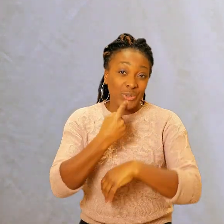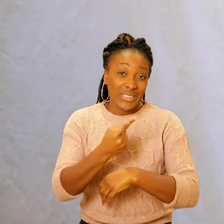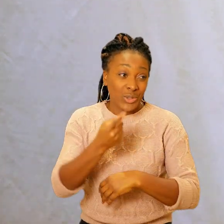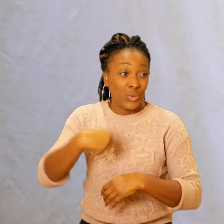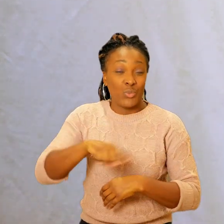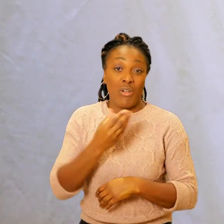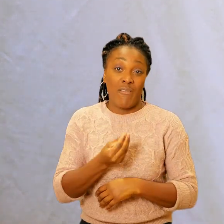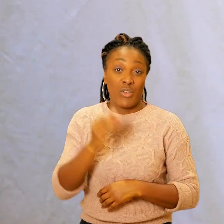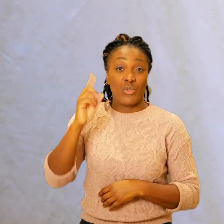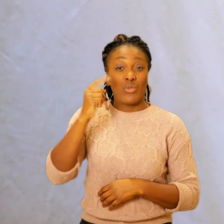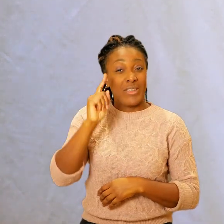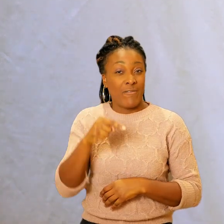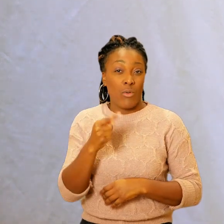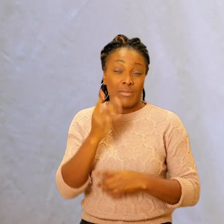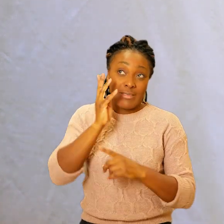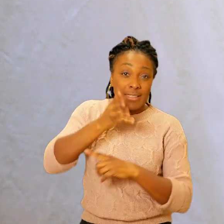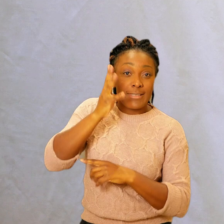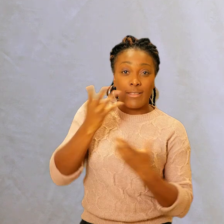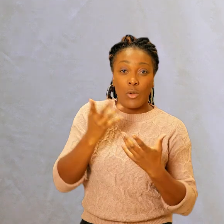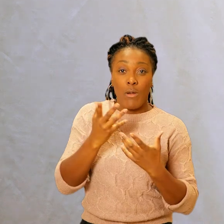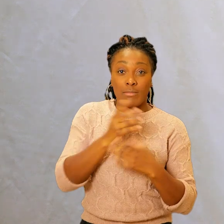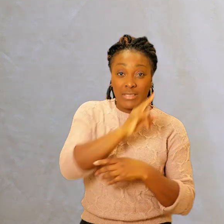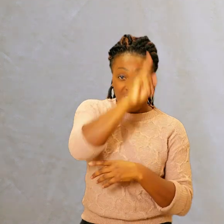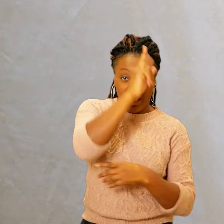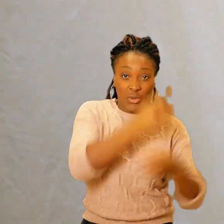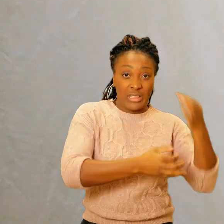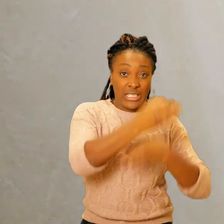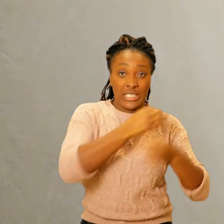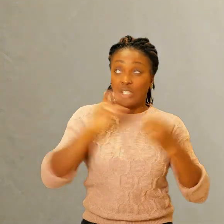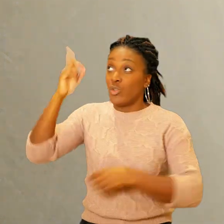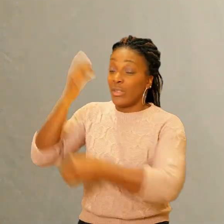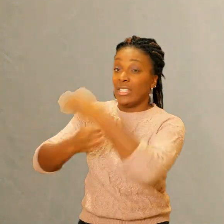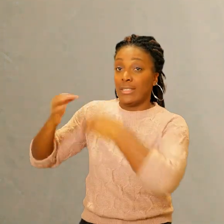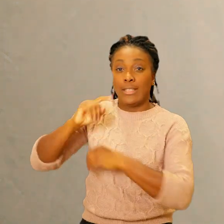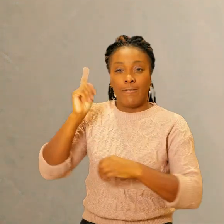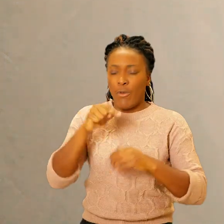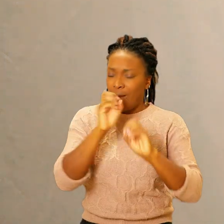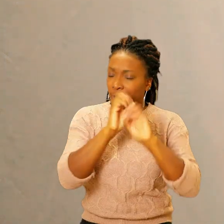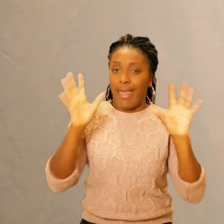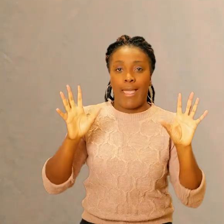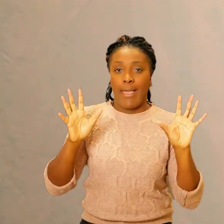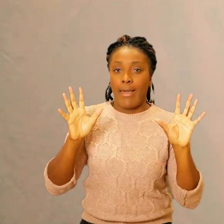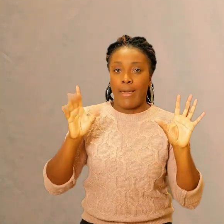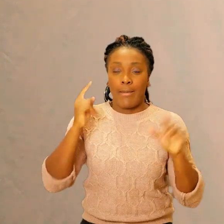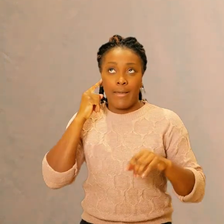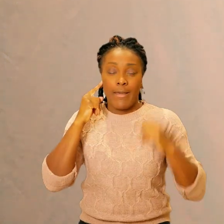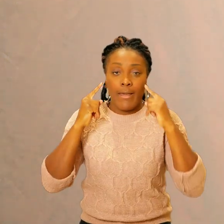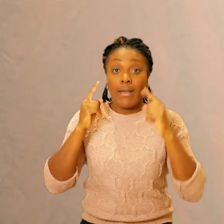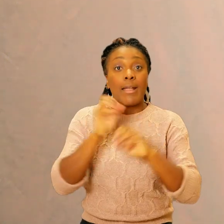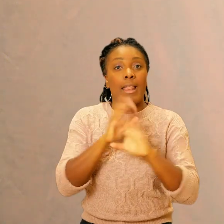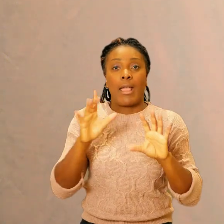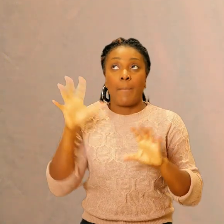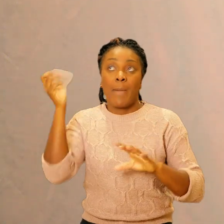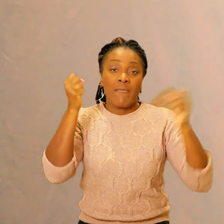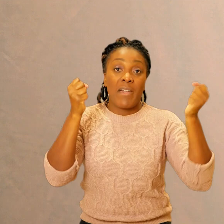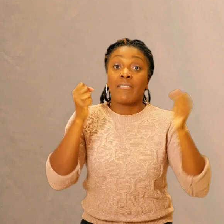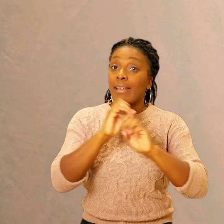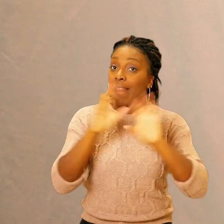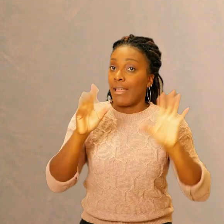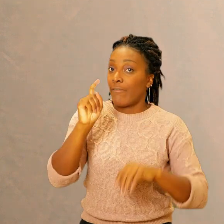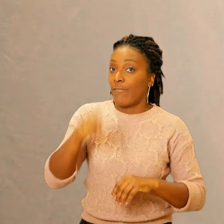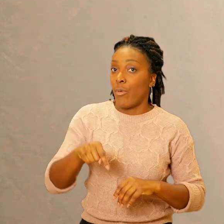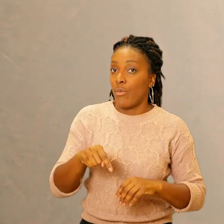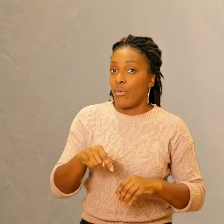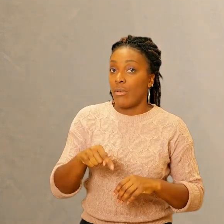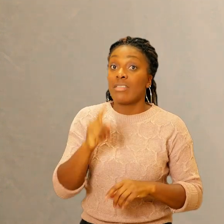à discerner la voix de l'adversaire de la voix de Dieu dans nos vies, parce que c'est ça qui va nous donner la réussite avec Dieu. Et parfois on